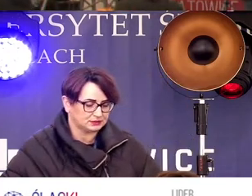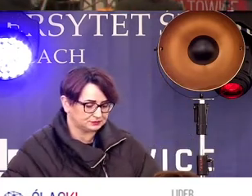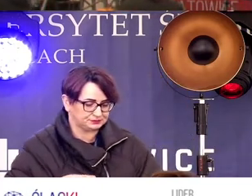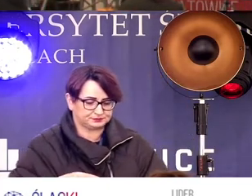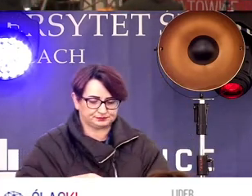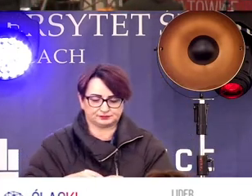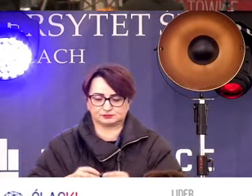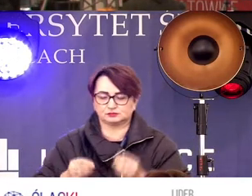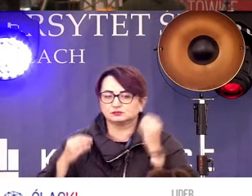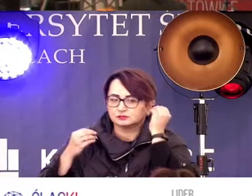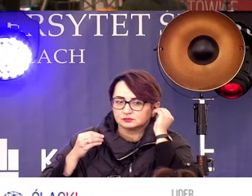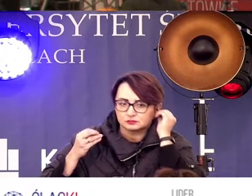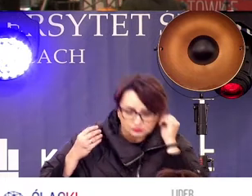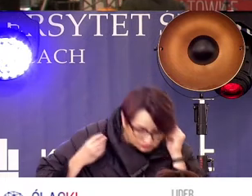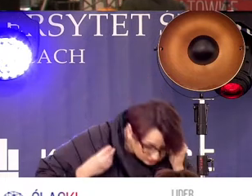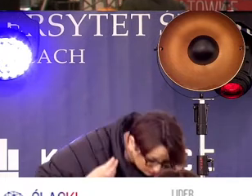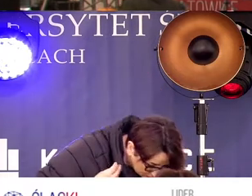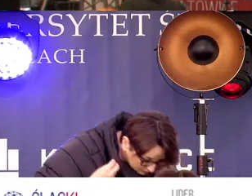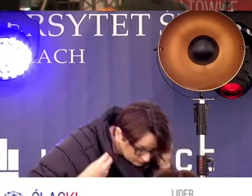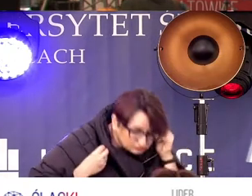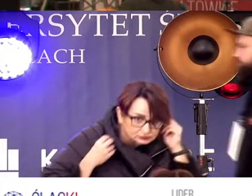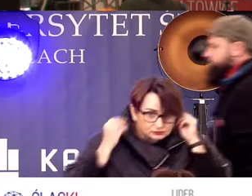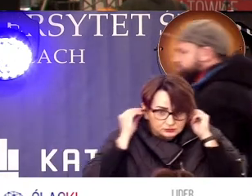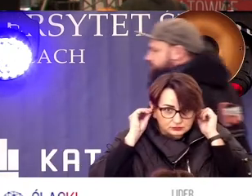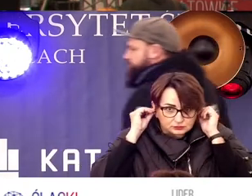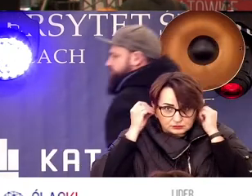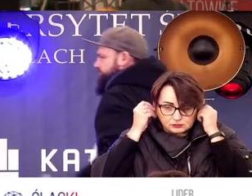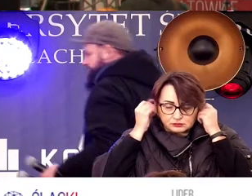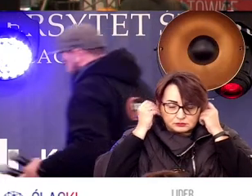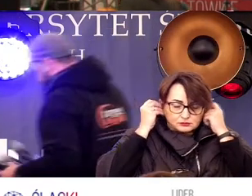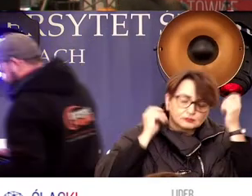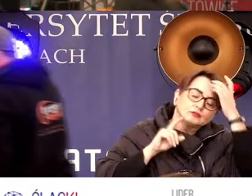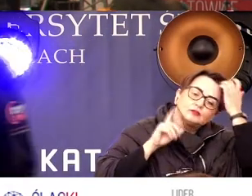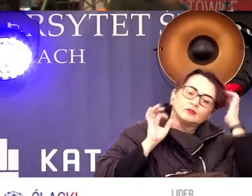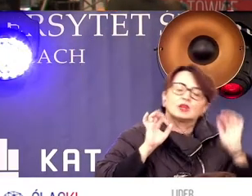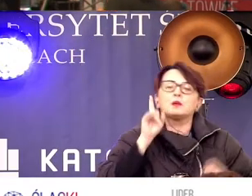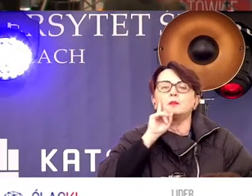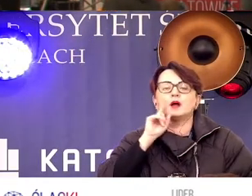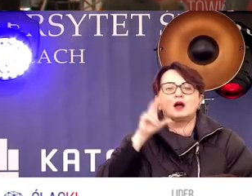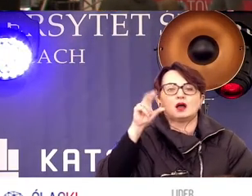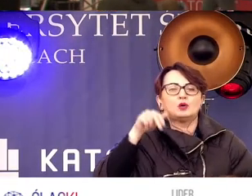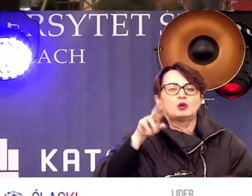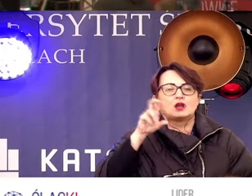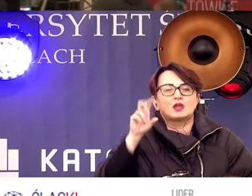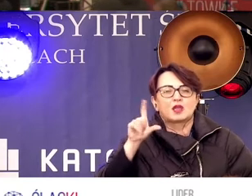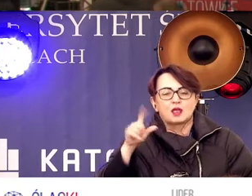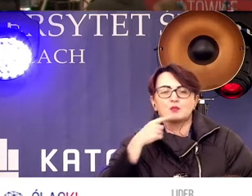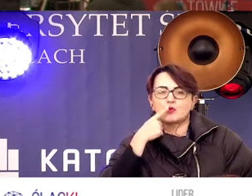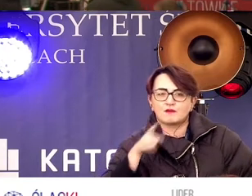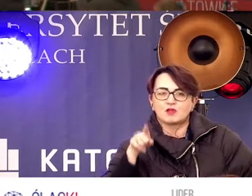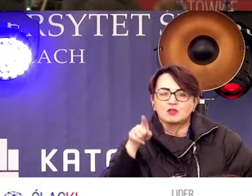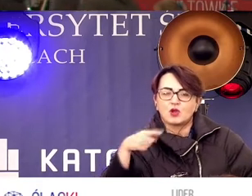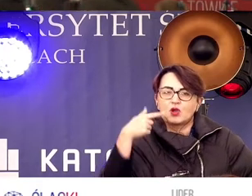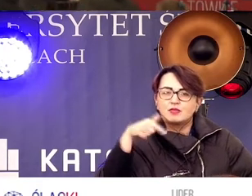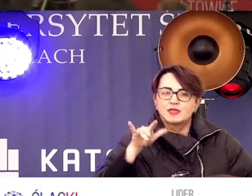Będziemy za chwilę cytować Winstona Churchilla, który powiedział, że dyplomata to człowiek, który dwa razy się zastanowi,